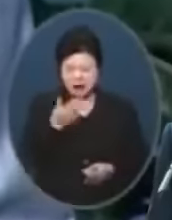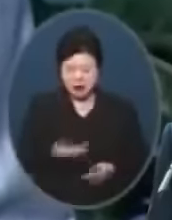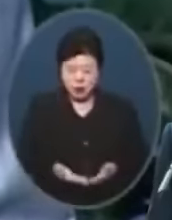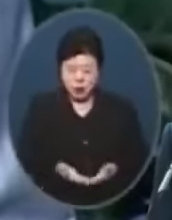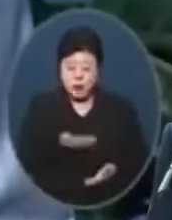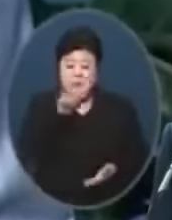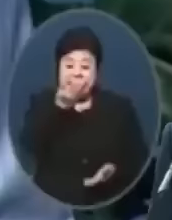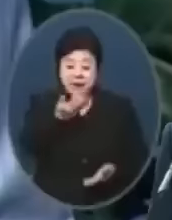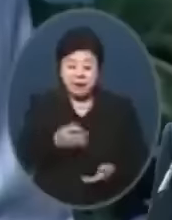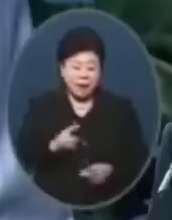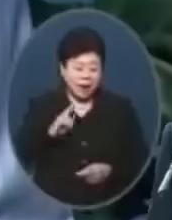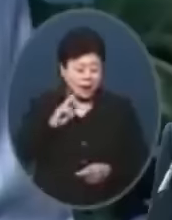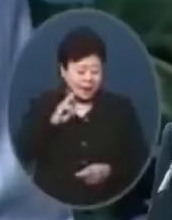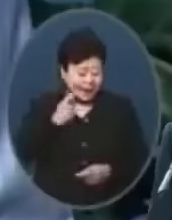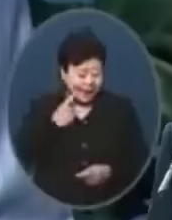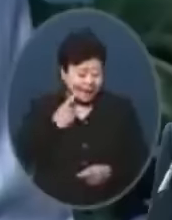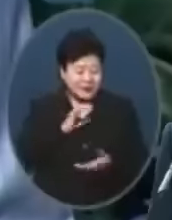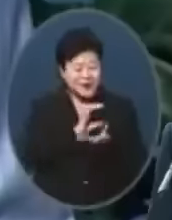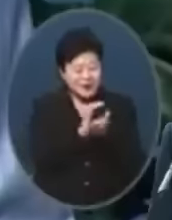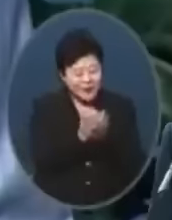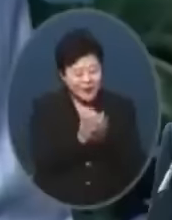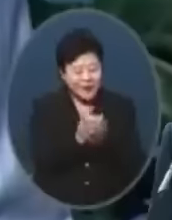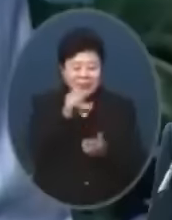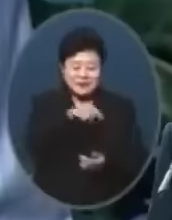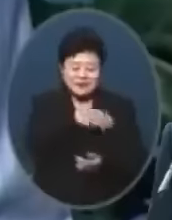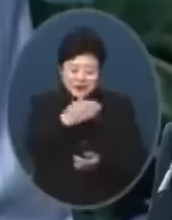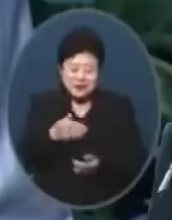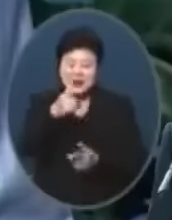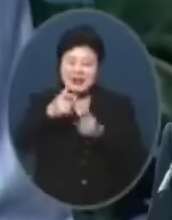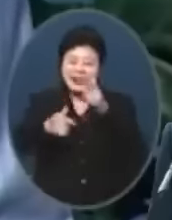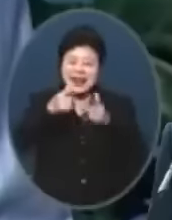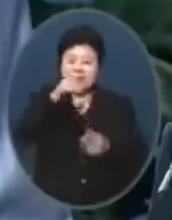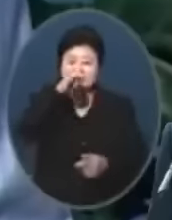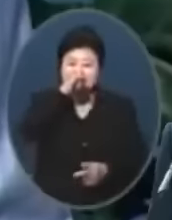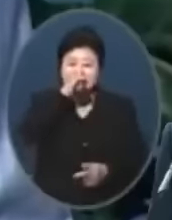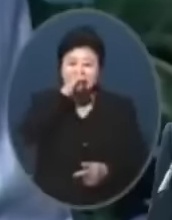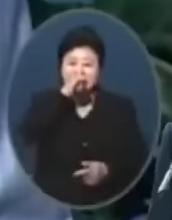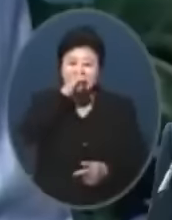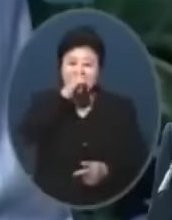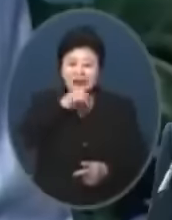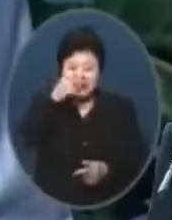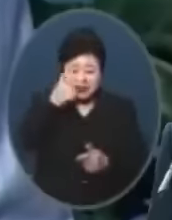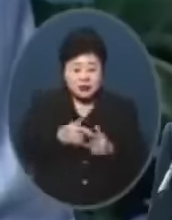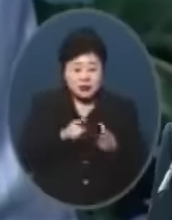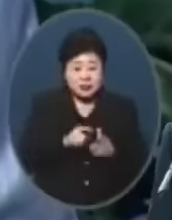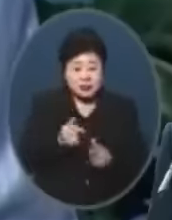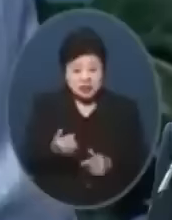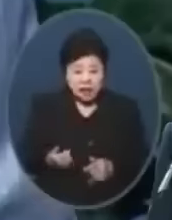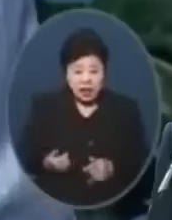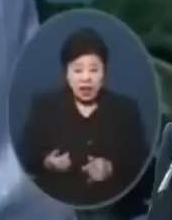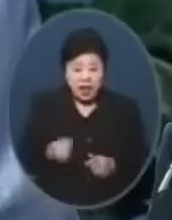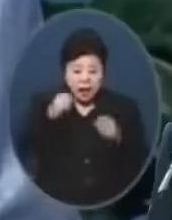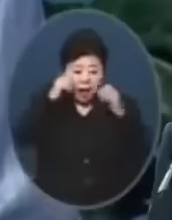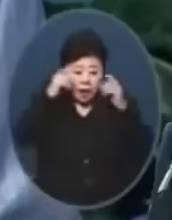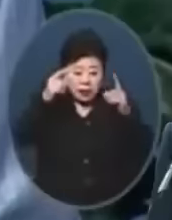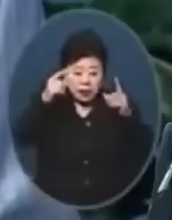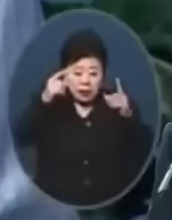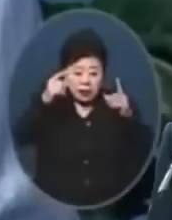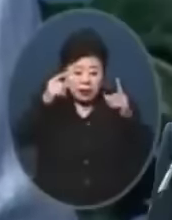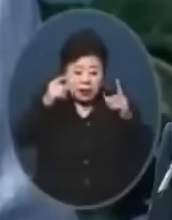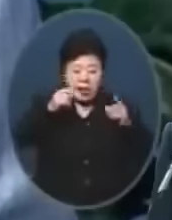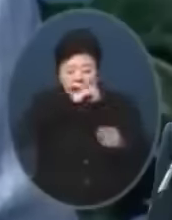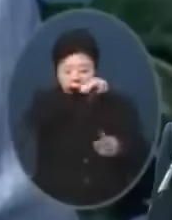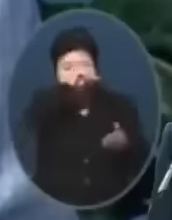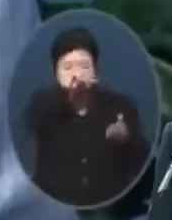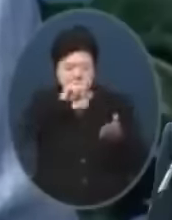봐라 앞을 보면 이렇다. 그때 나는 예수를 믿지 않았으면서 하나 깨달았어요.